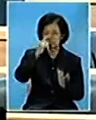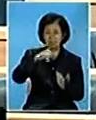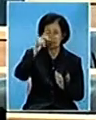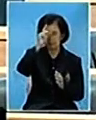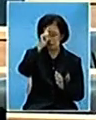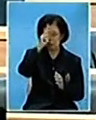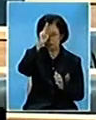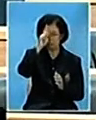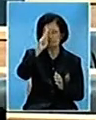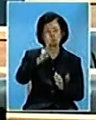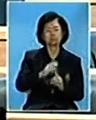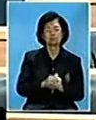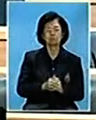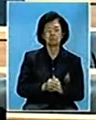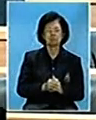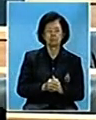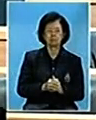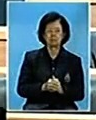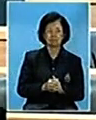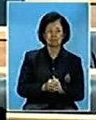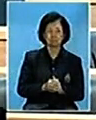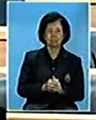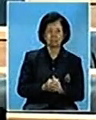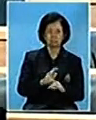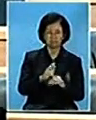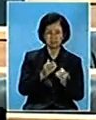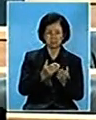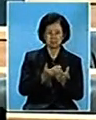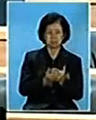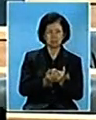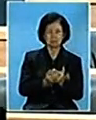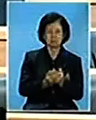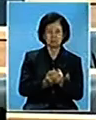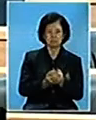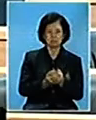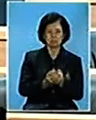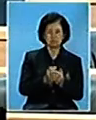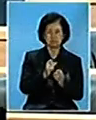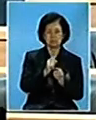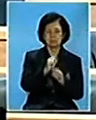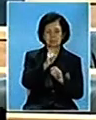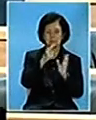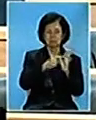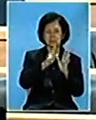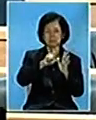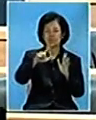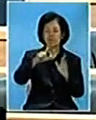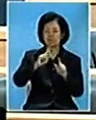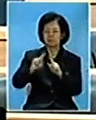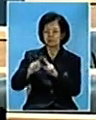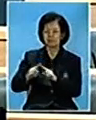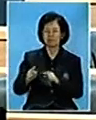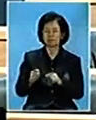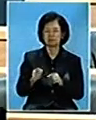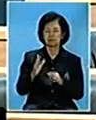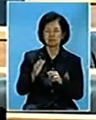าศาลเจ้าอะไรก็ช่างเนี่ยทุกคนนี่ให้ความเคารพทั้งนั้นนะครับยิ่งได้รับโปรดเกล้าจากพระบาทสมเด็จพระเจ้าอยู่หัวด้ว